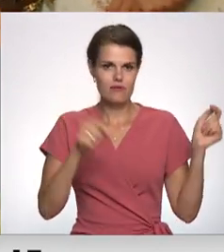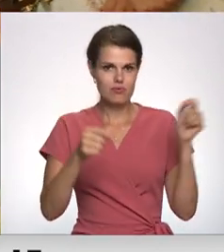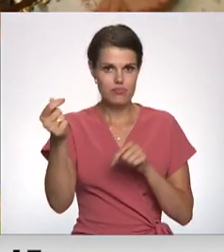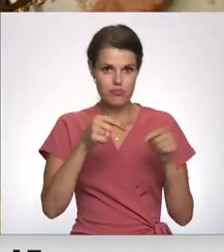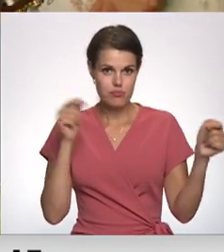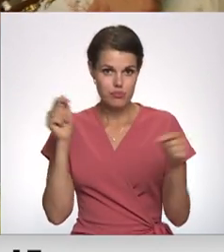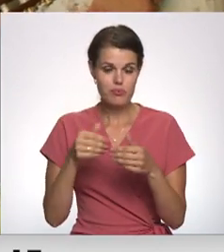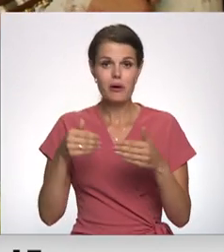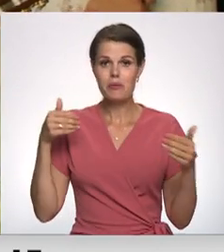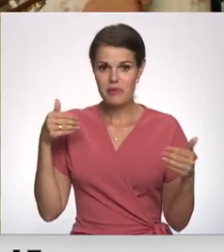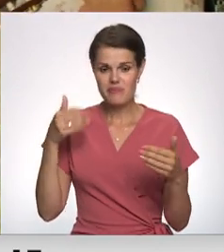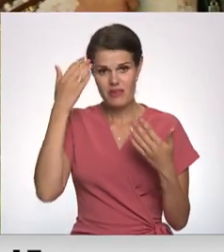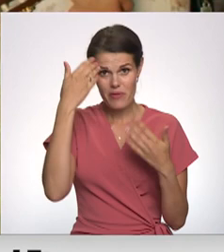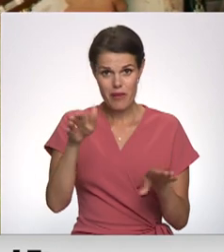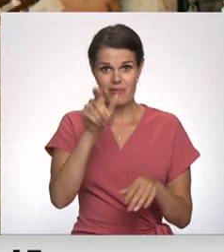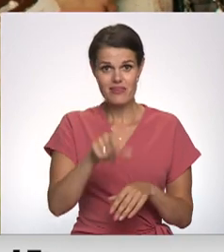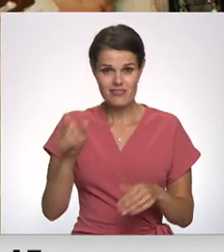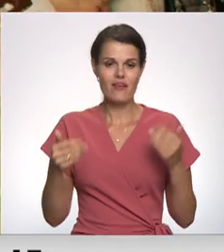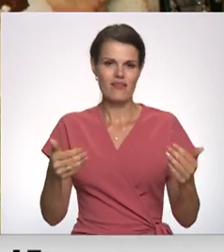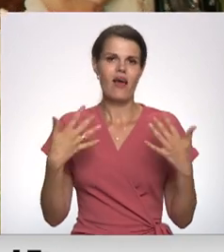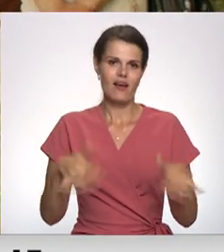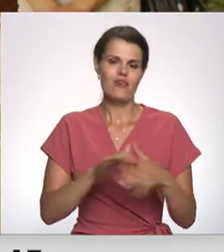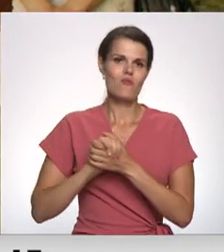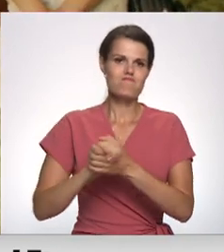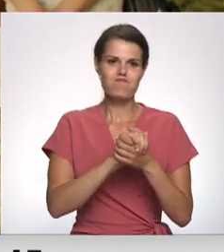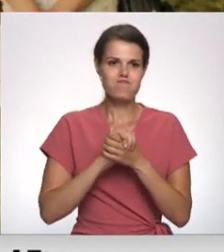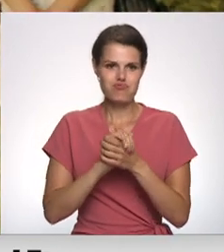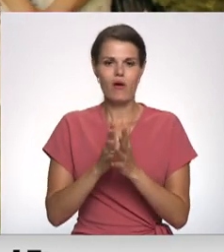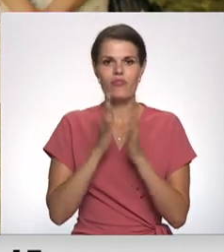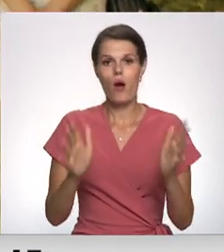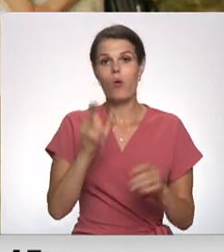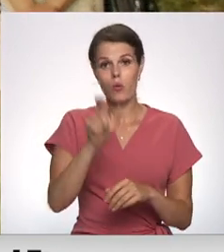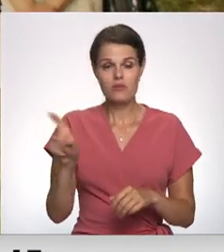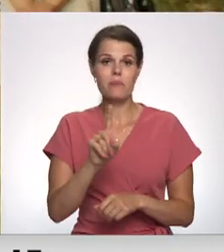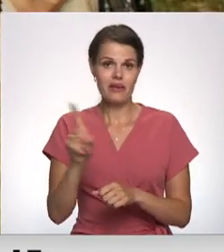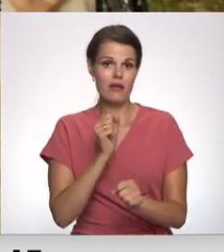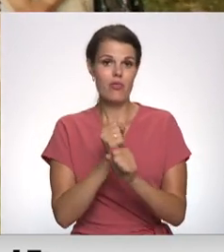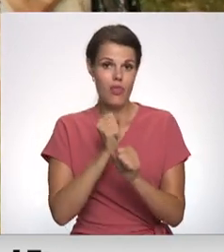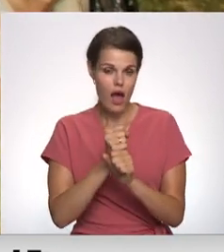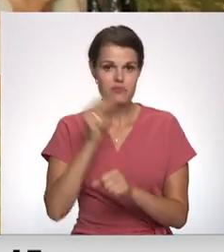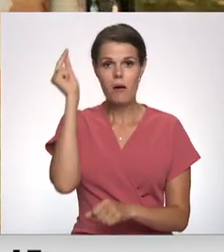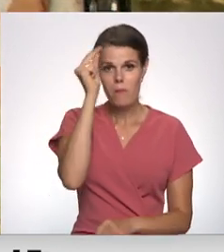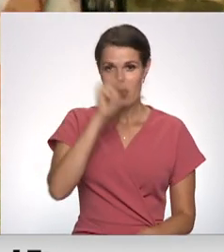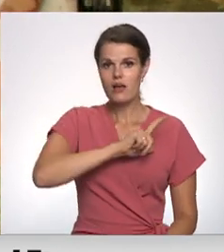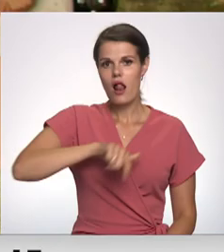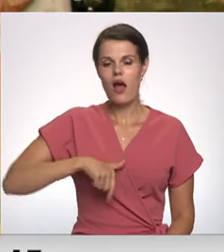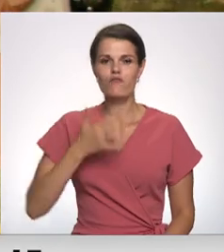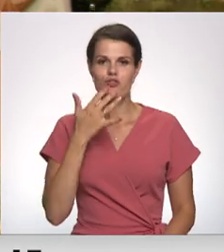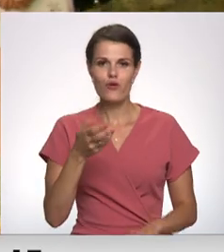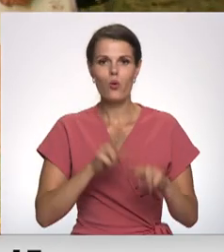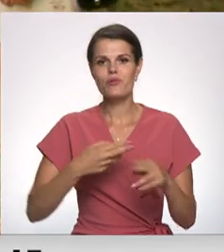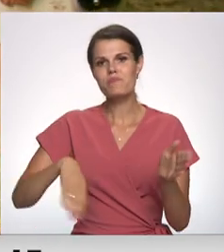Harkivas. Pirms tam nepazīstami, tagad sadraudzējušies. Vairākiem ir arī darbs. Viņi mācās latviešu valodu un piedalās